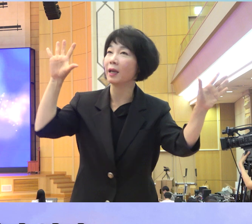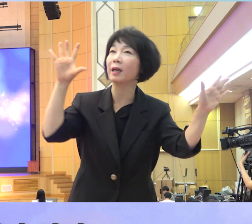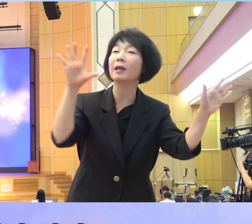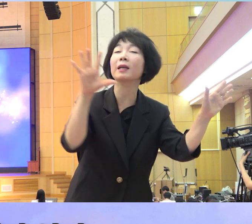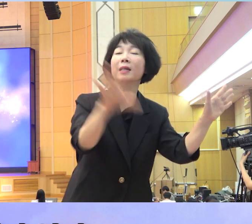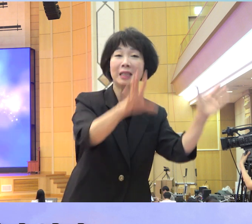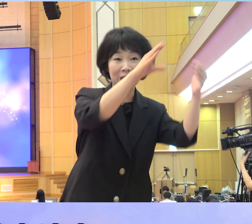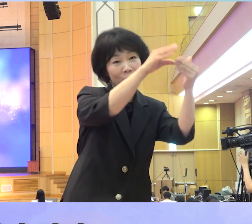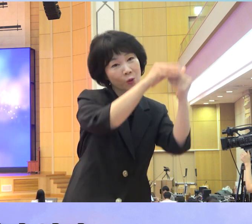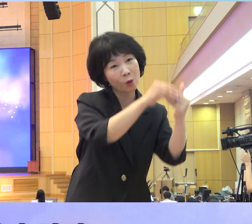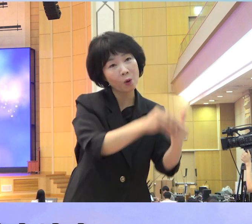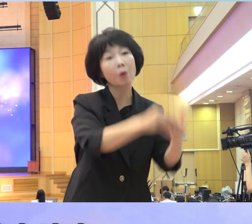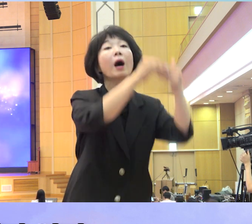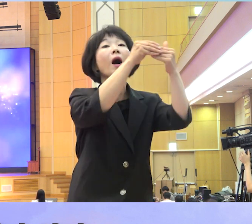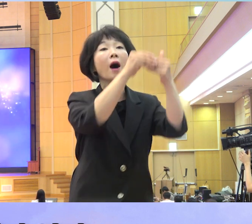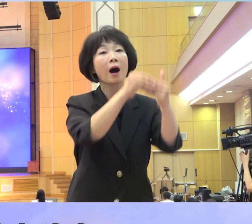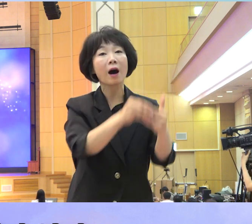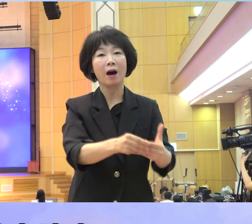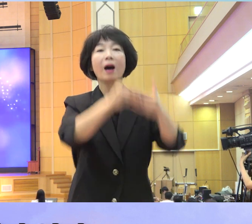밝은 빛